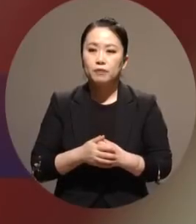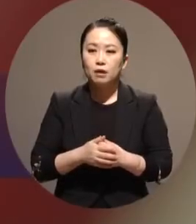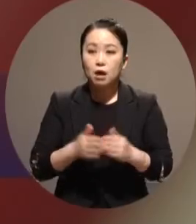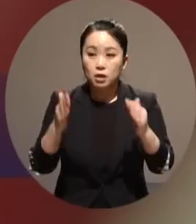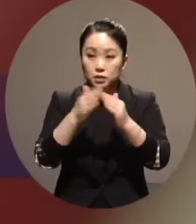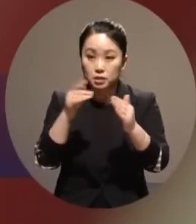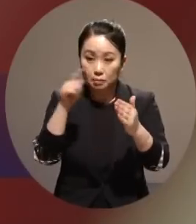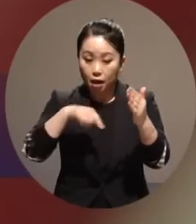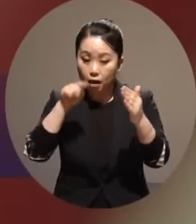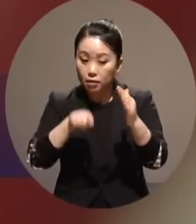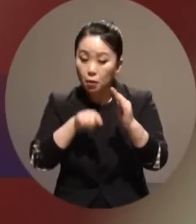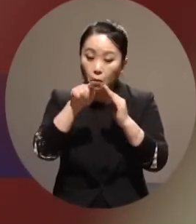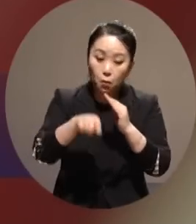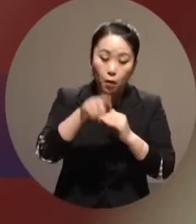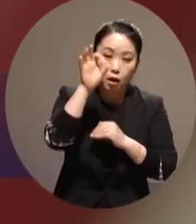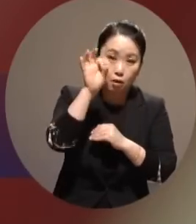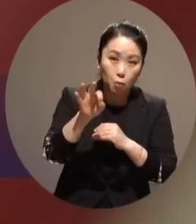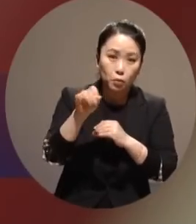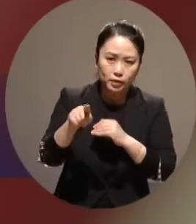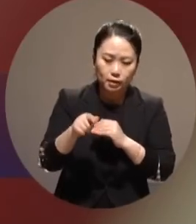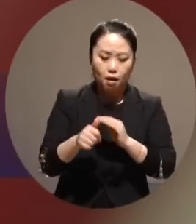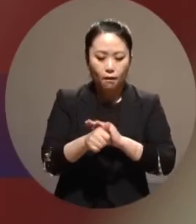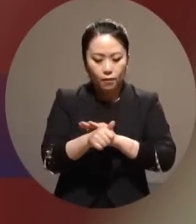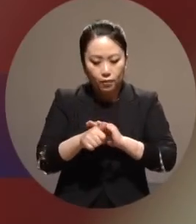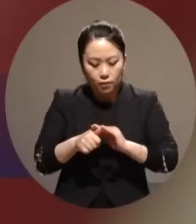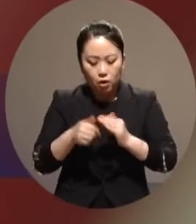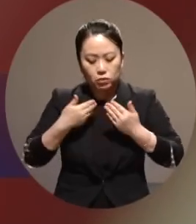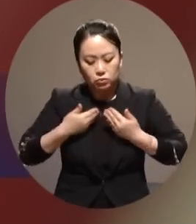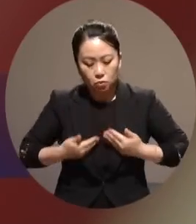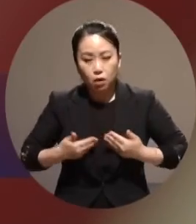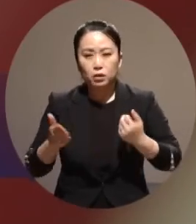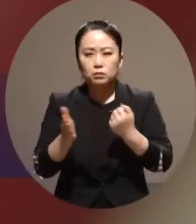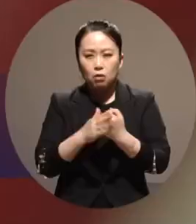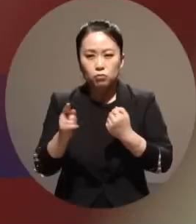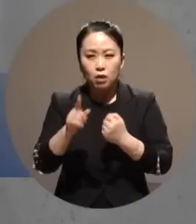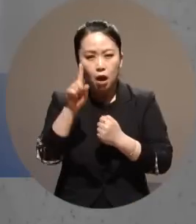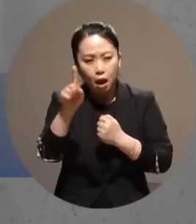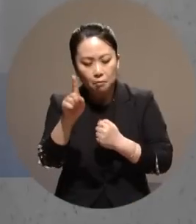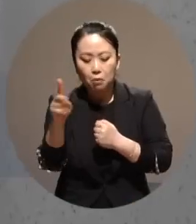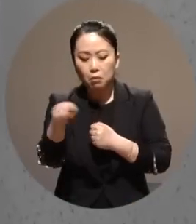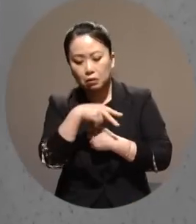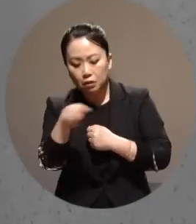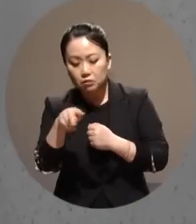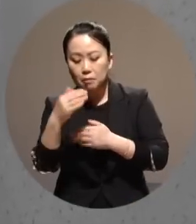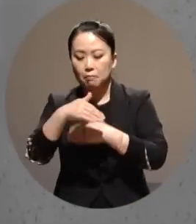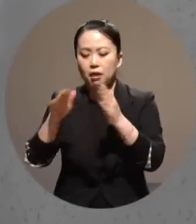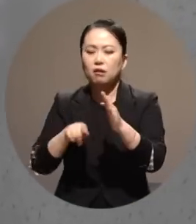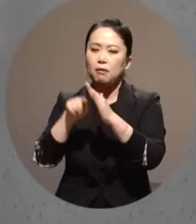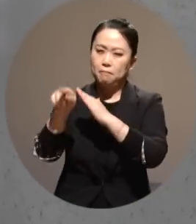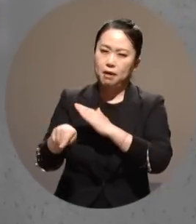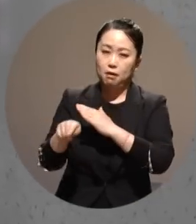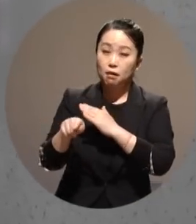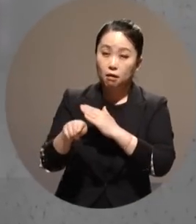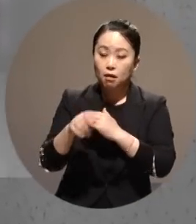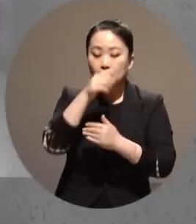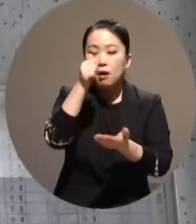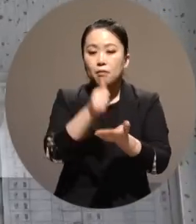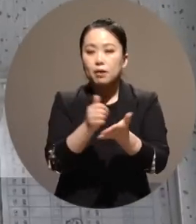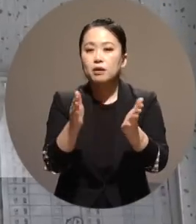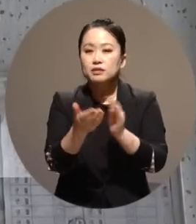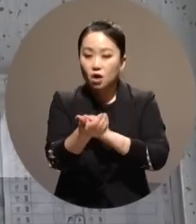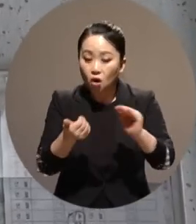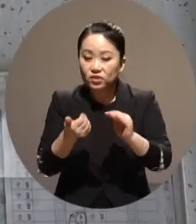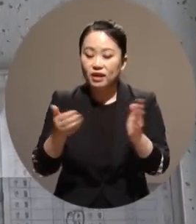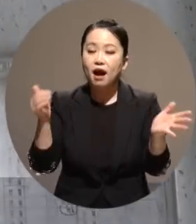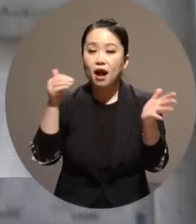보니까 좀 예술적인 게 있을까? 뭐 이거 한번 갔다 갔다 하면 들어가 버리고. 정유정은 범행 직전까지 공무원